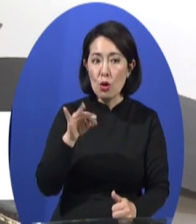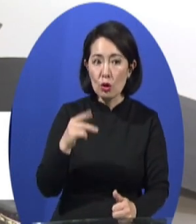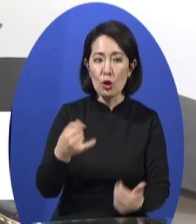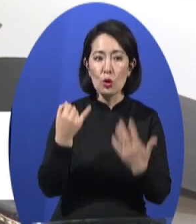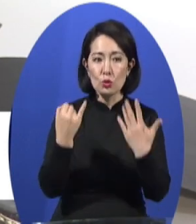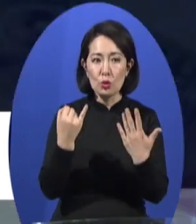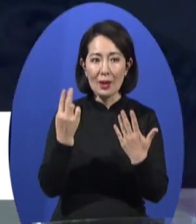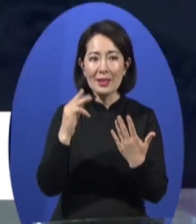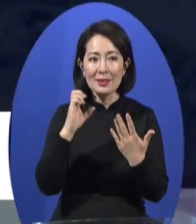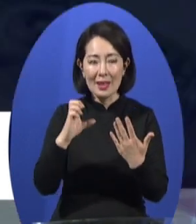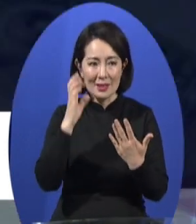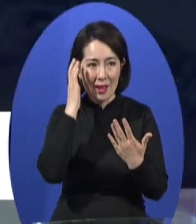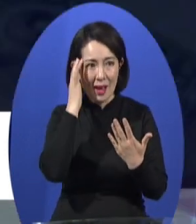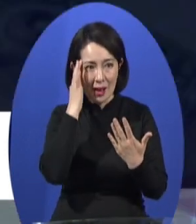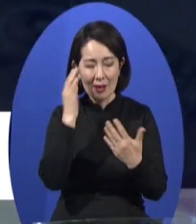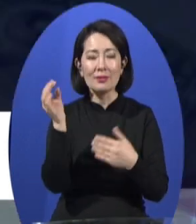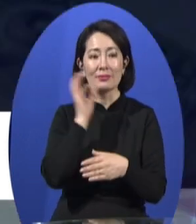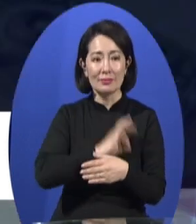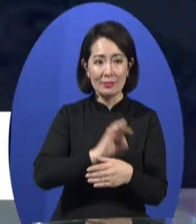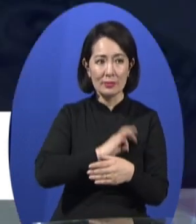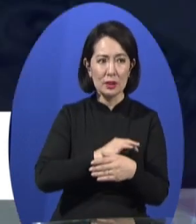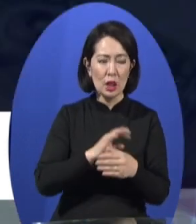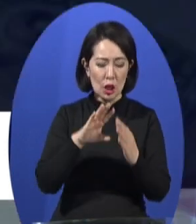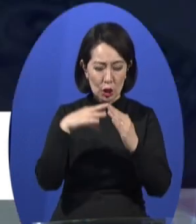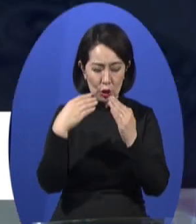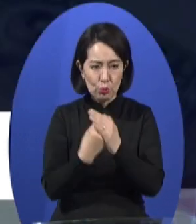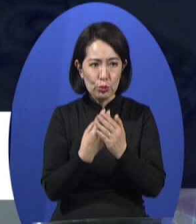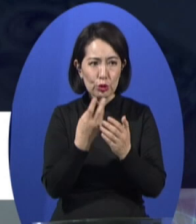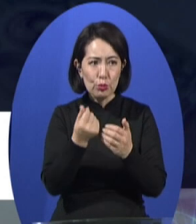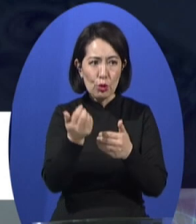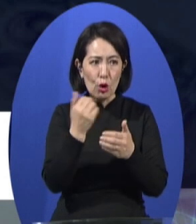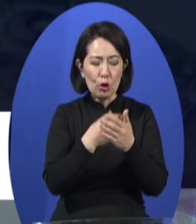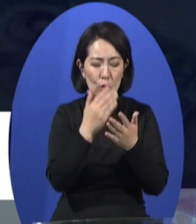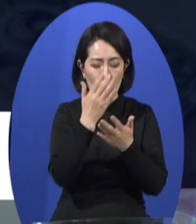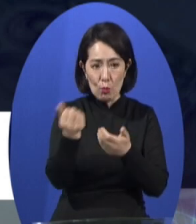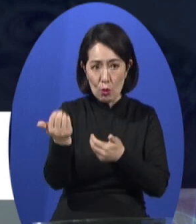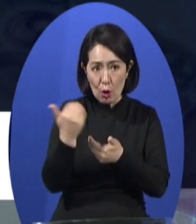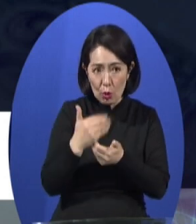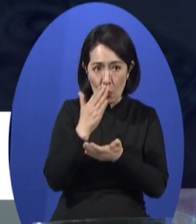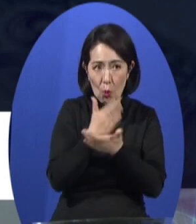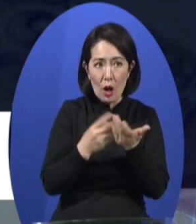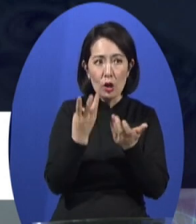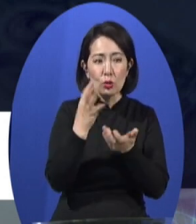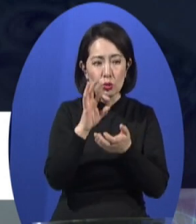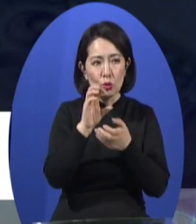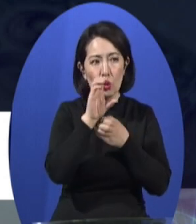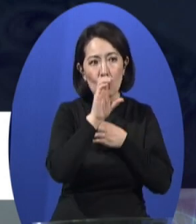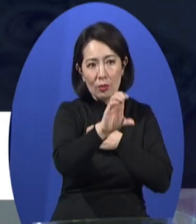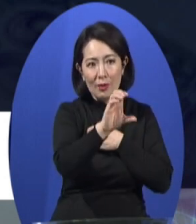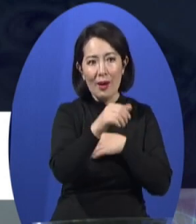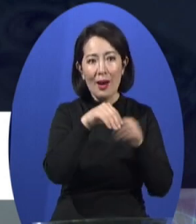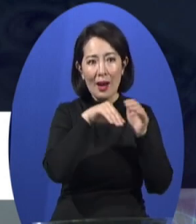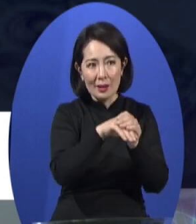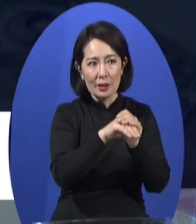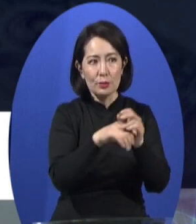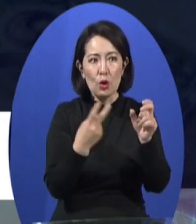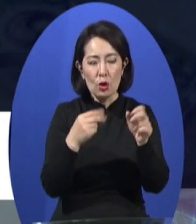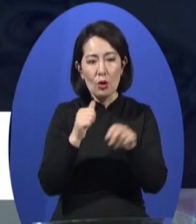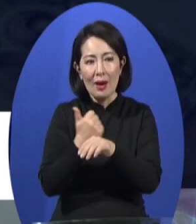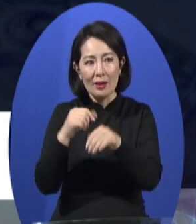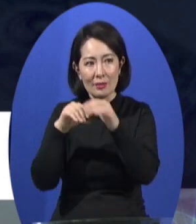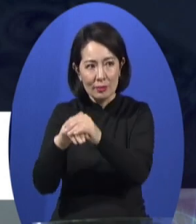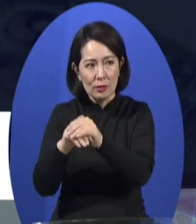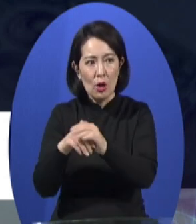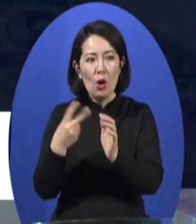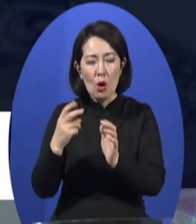одоо ашигладаг байна. За тэрээр өрхийн орлогынхоо 40% хадгаламжинд хийдэг, 20% нь аялалд хадгалдаг. За дахиад 20% нь